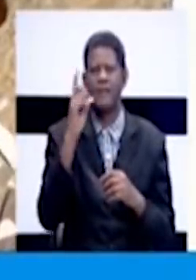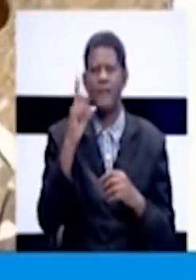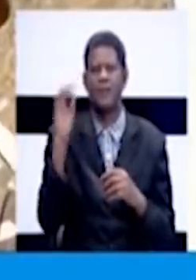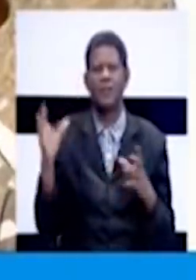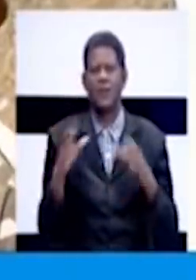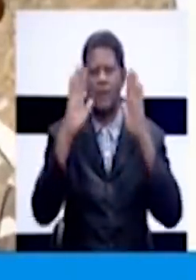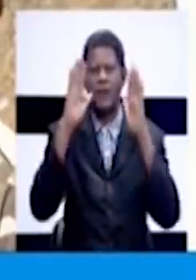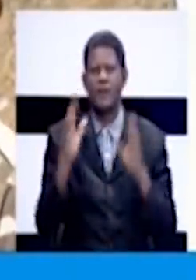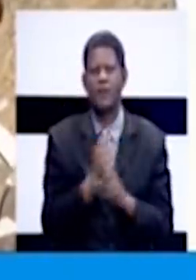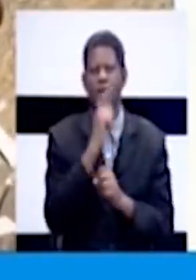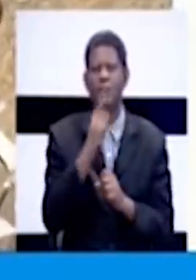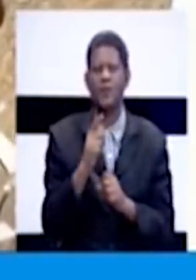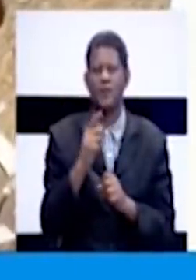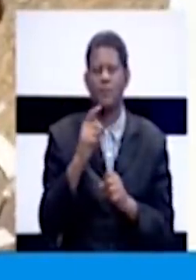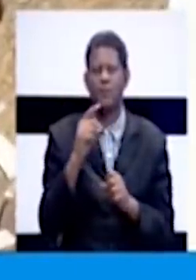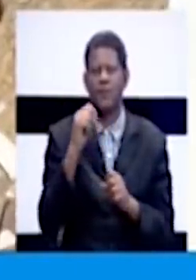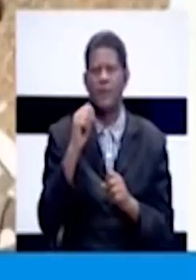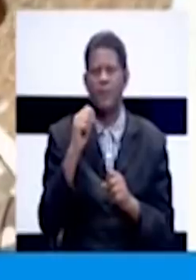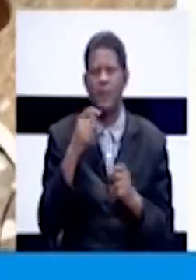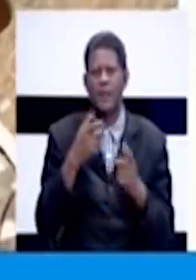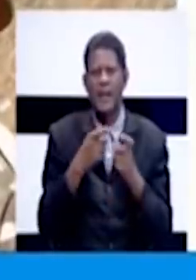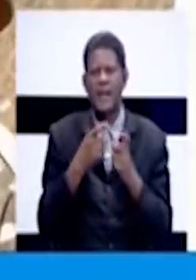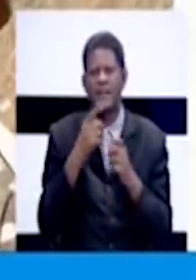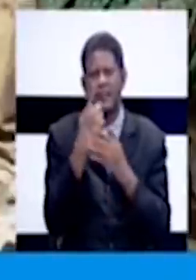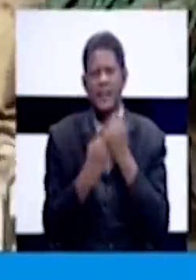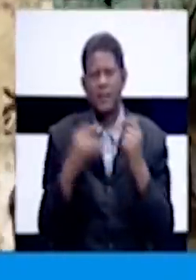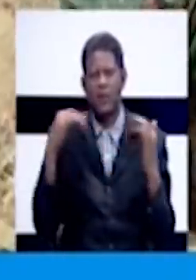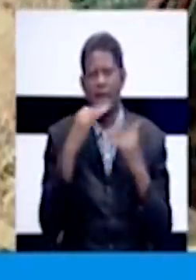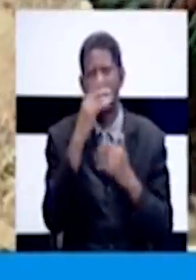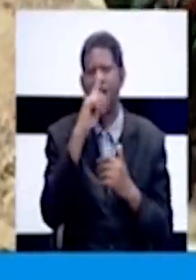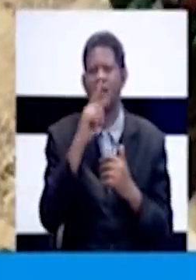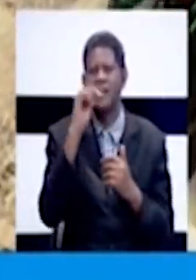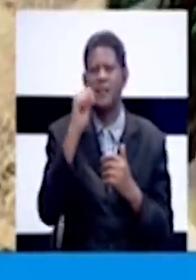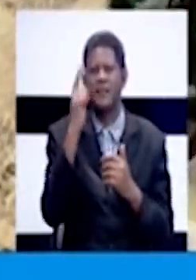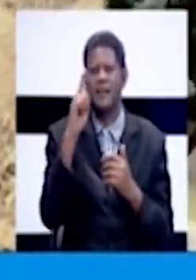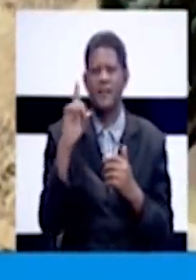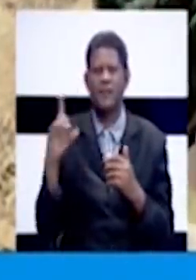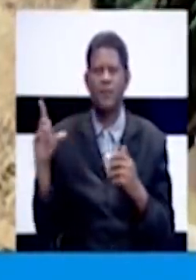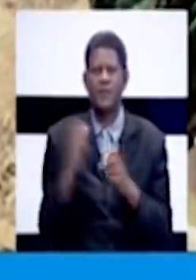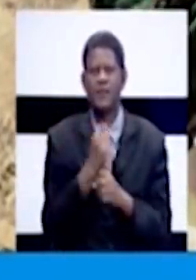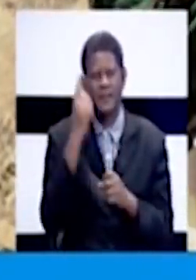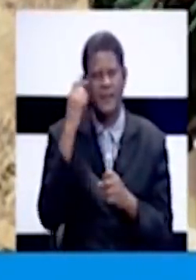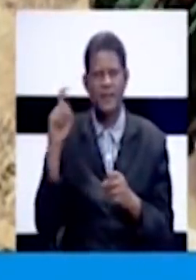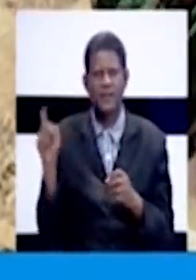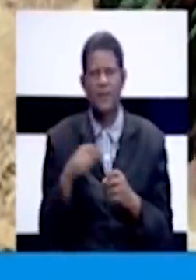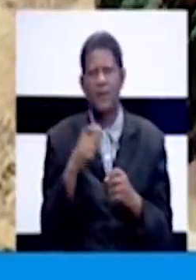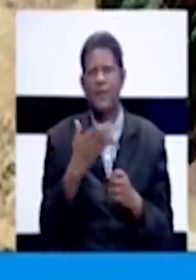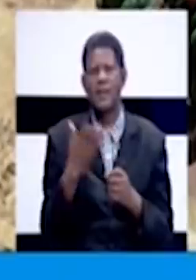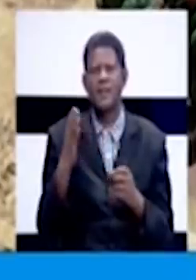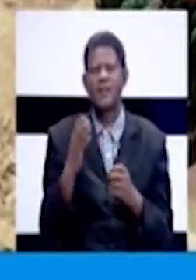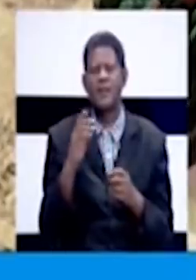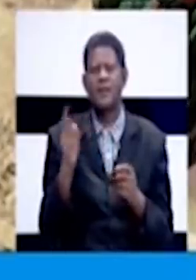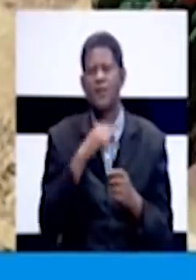ብፍላይ ኣብ ዳንሻ ዝሰርሕ ስርሒት ንታንኪ ብከላሽን ገጢምና ማሪኽና ኢና ያው ንትግራይና ዝኸውን ነገር ስለ ዘየለ ሕጂ ክንፅዋሕ ማለት